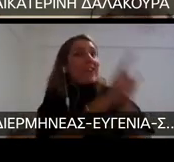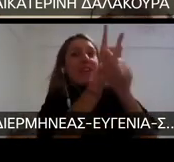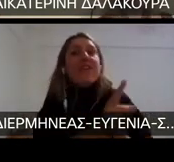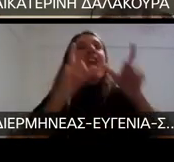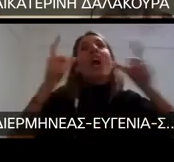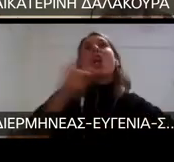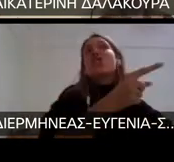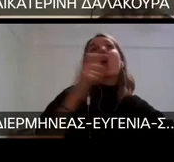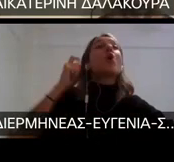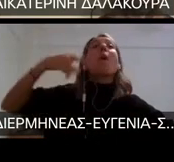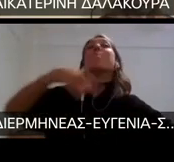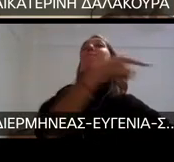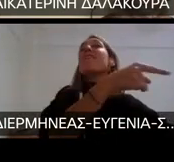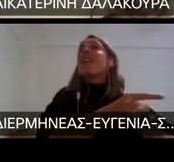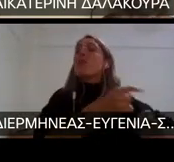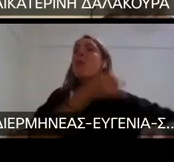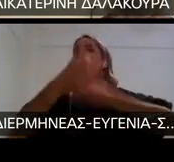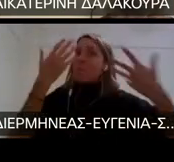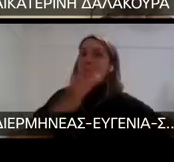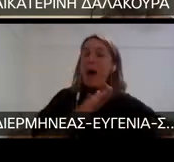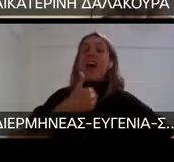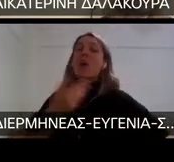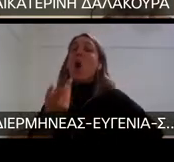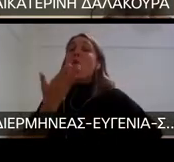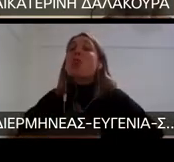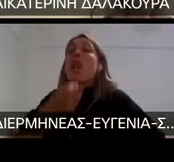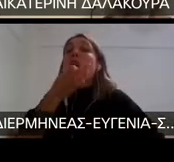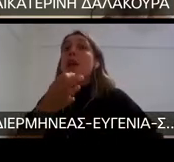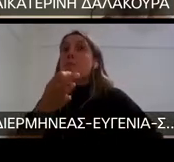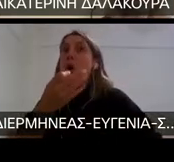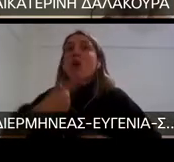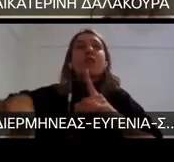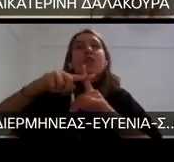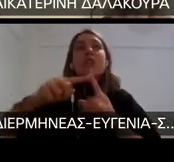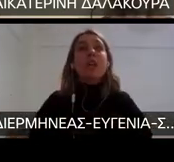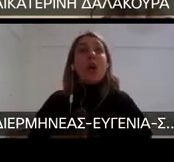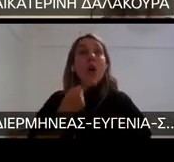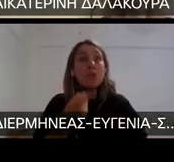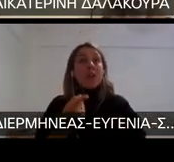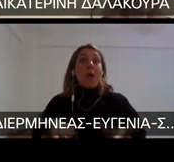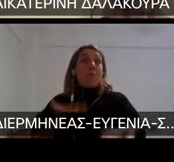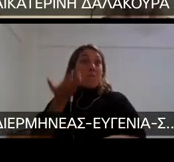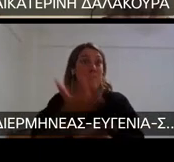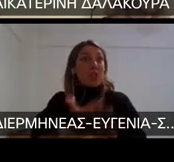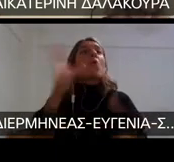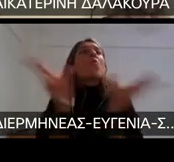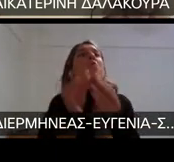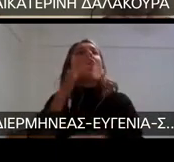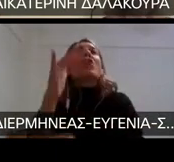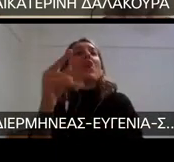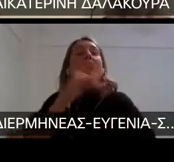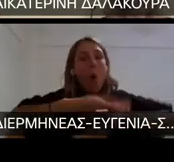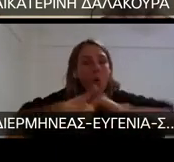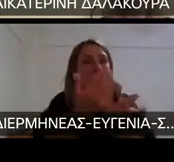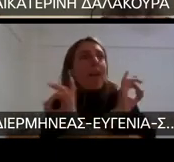κυρία Παυλίδου. Αλλά το κυριότερο είναι και κάτι άλλο για μας. Καμία επιστημονική γλωσσολογική πρόταση δεν είναι ουδέτερη. Έχει ιδεολογικές